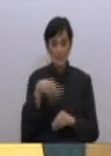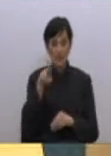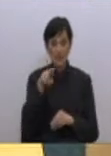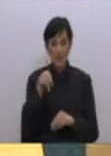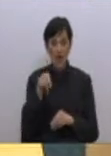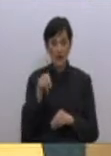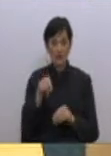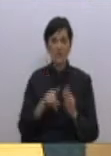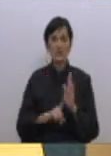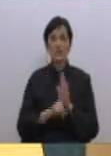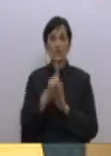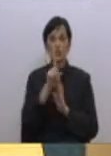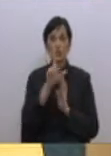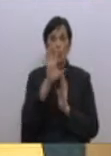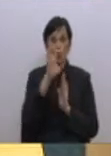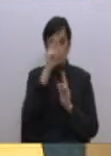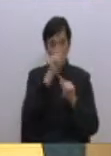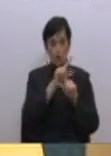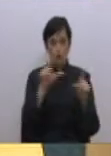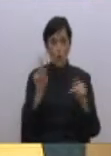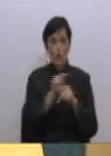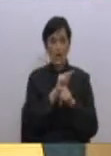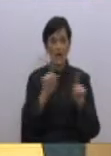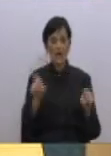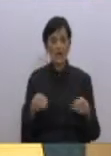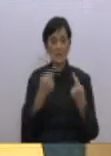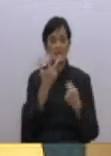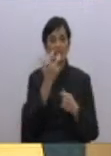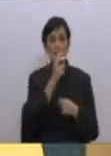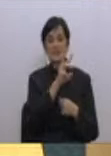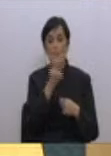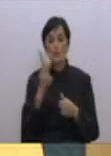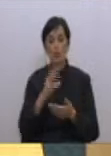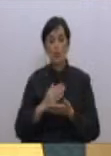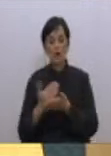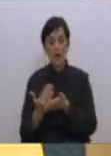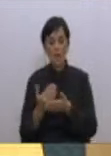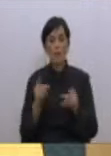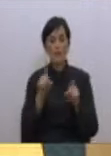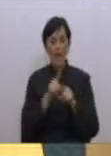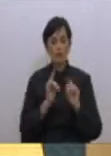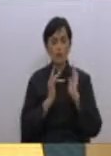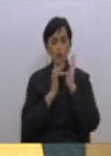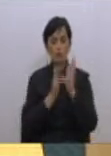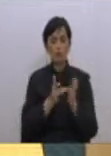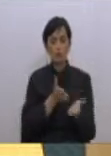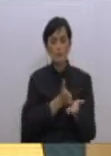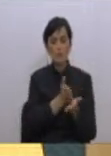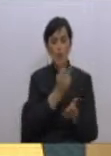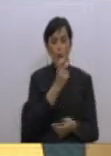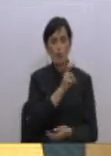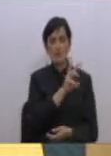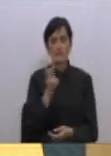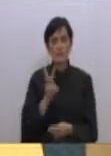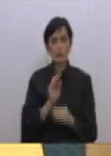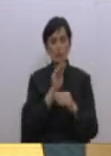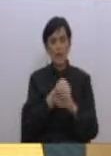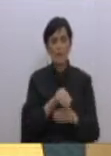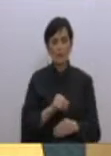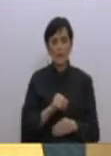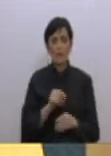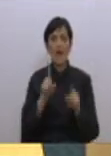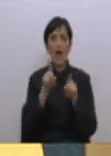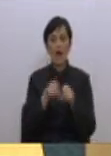iorasilari uhtevat, sunt ramo de nimeni s-a iorasilari uhtevat, sunt ramo de nimeni s-a iorasilari uhtevat, sunt